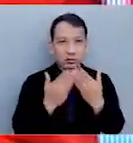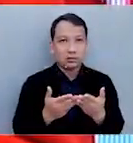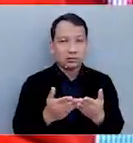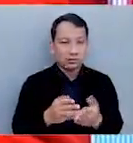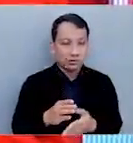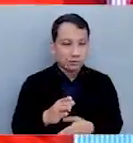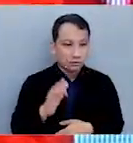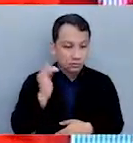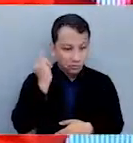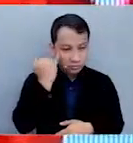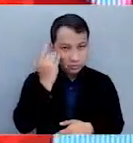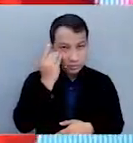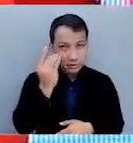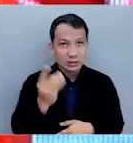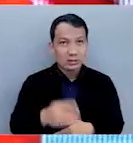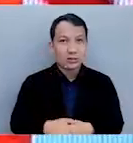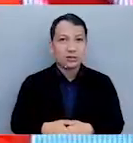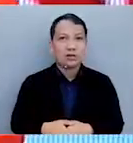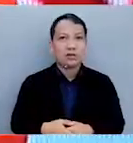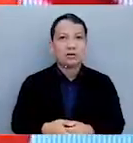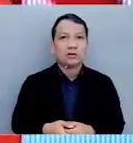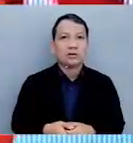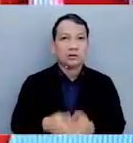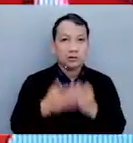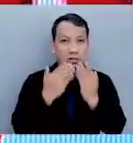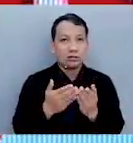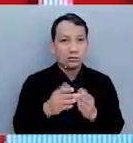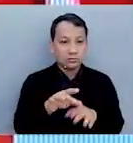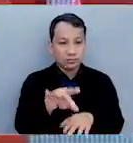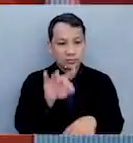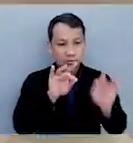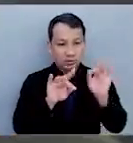Joey. Salamat po at kami ang naatasan.